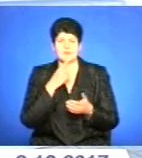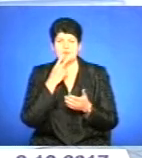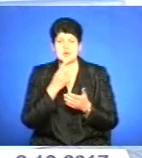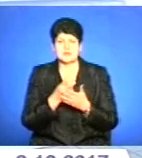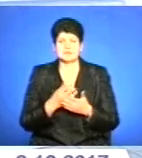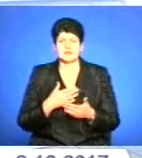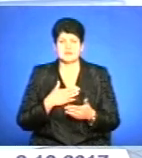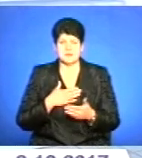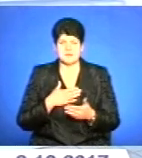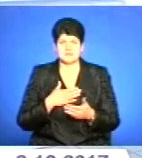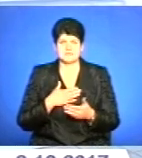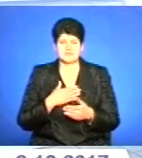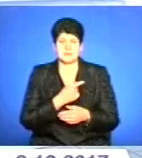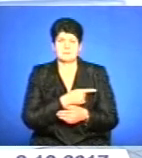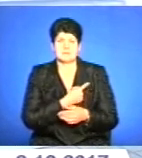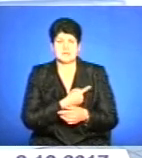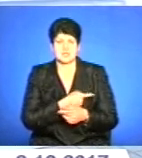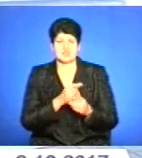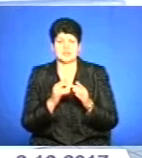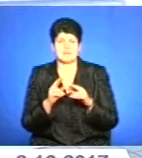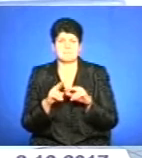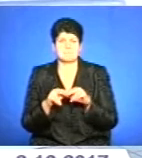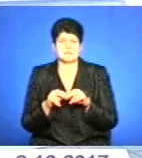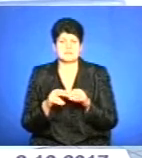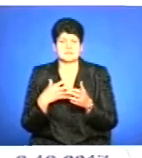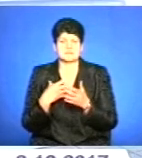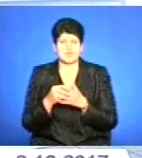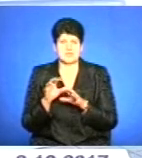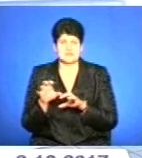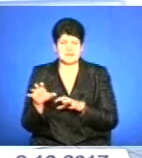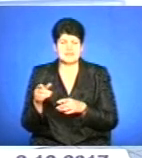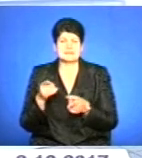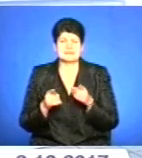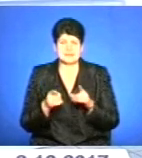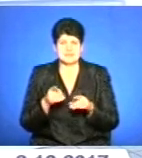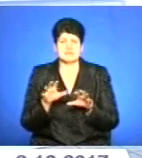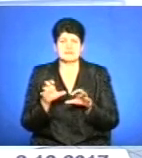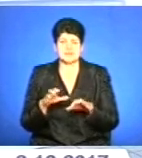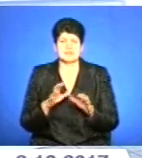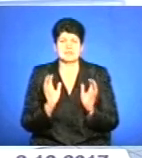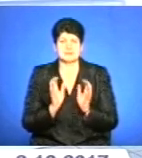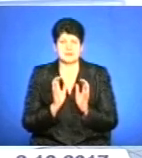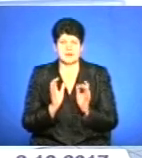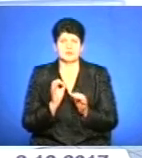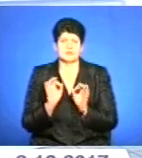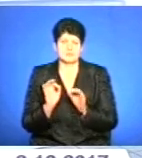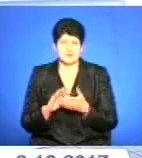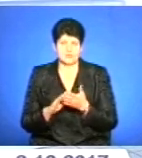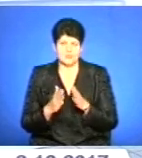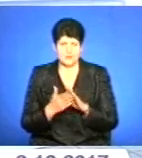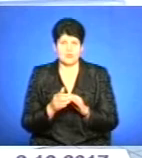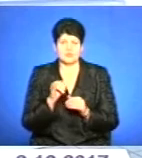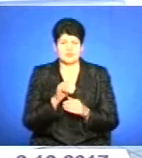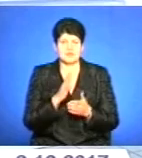нам медичні паспорта своїх звірів. В дійсності тварини зберігаються в належних умовах, у